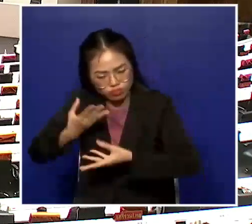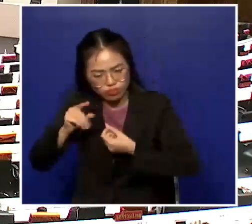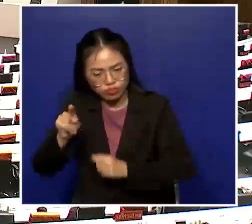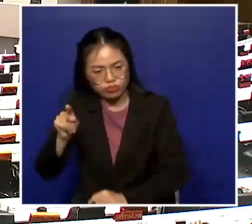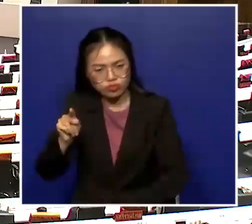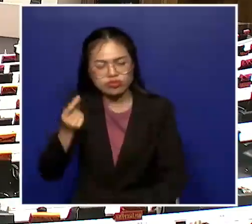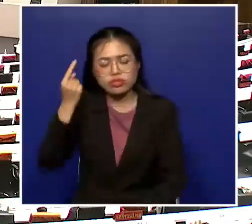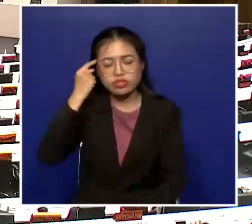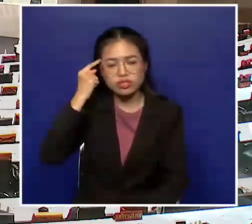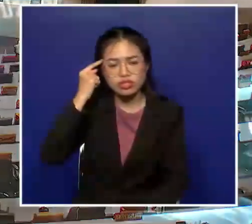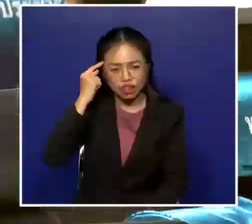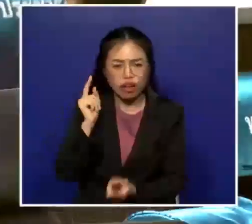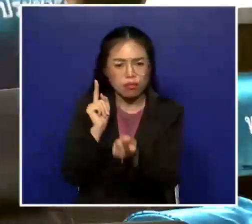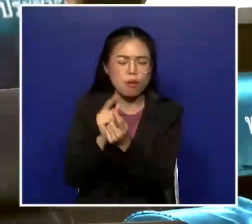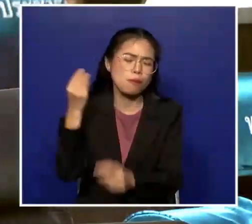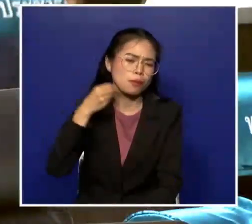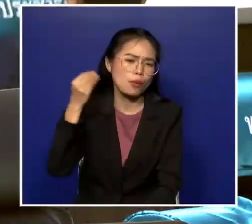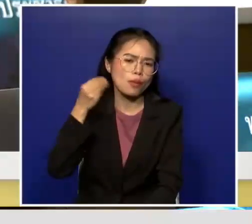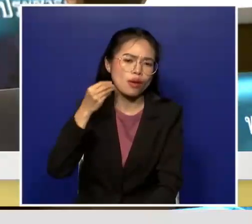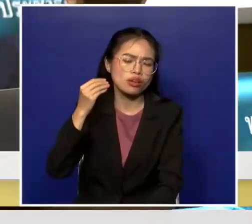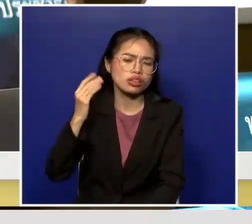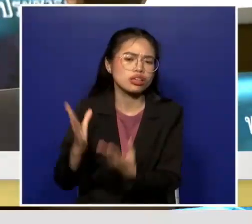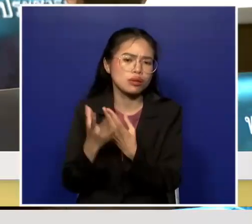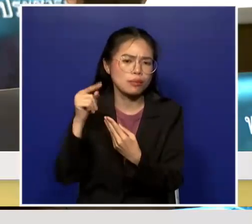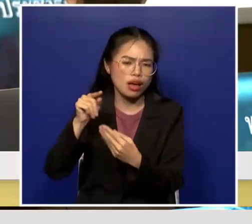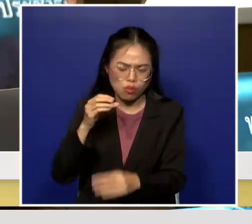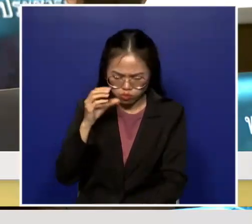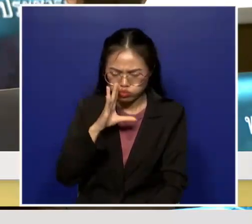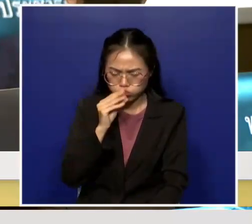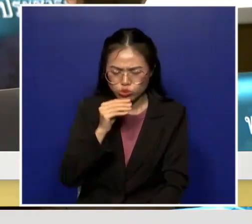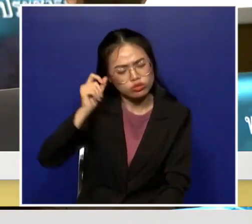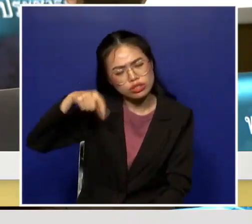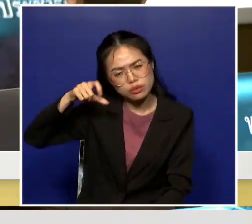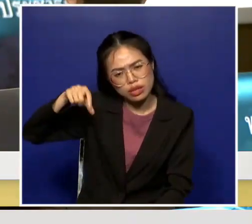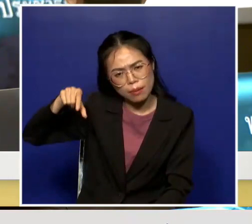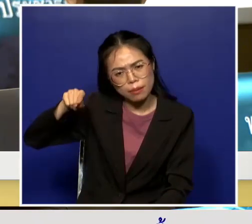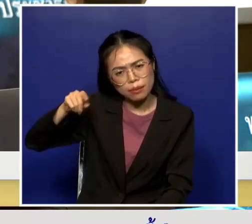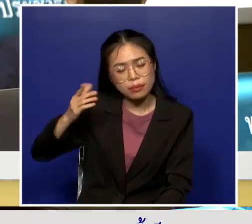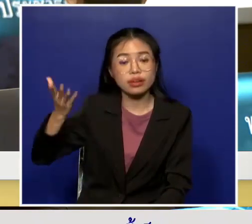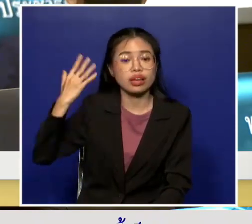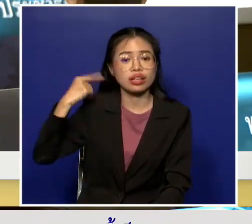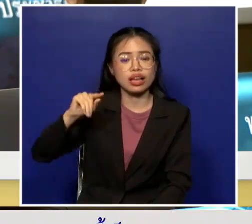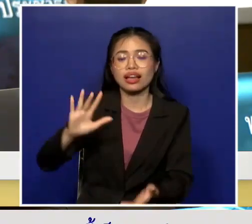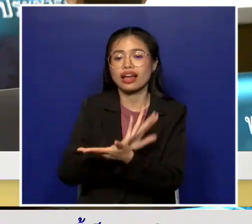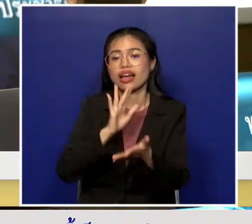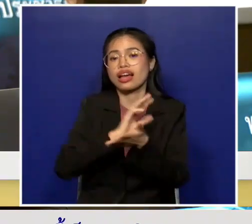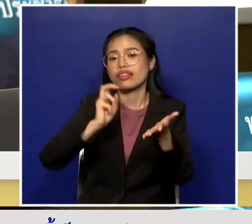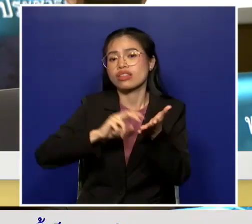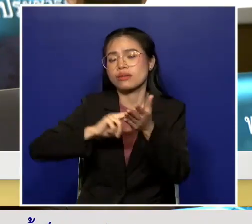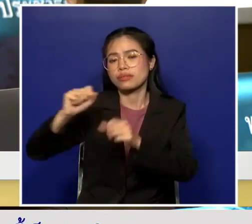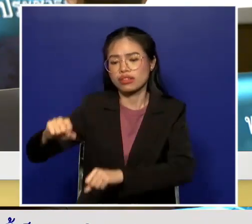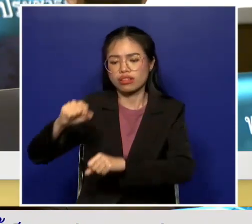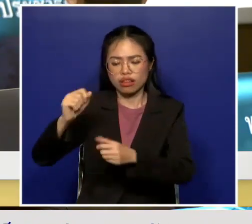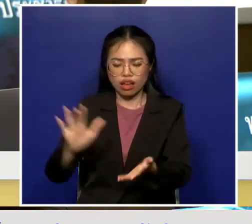ดน่าจะหลายครั้งในสภานะครับเรื่องนี้แล้วก็เมื่อสักครู่เองที่ท่านผู้อภิปรายได้บอกว่าใบเสร็จนะครับได้ถือเอกสารเนี่ยแต่